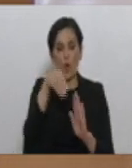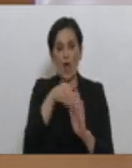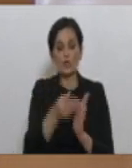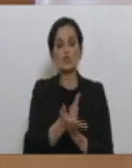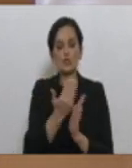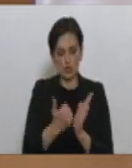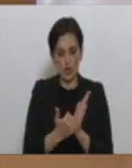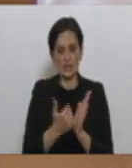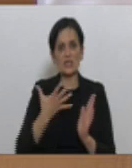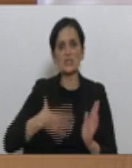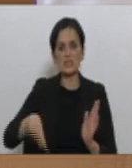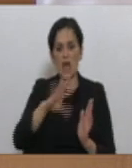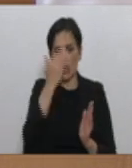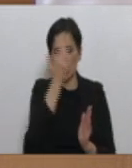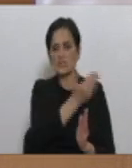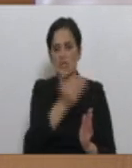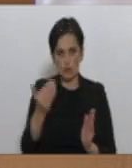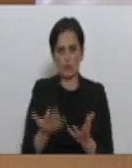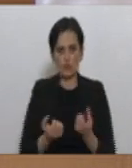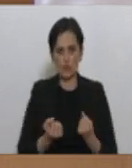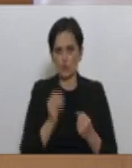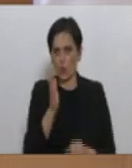ცნობს საქართველოს საზოგადოება.